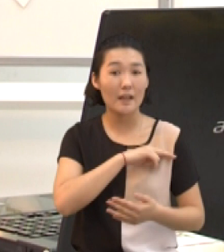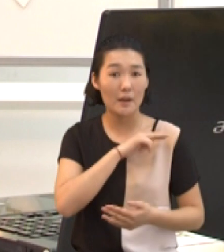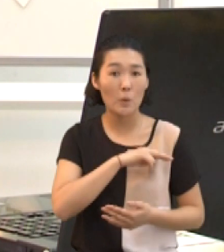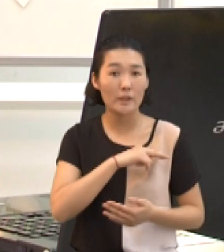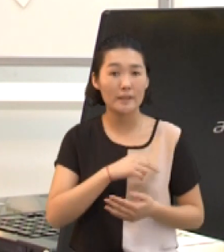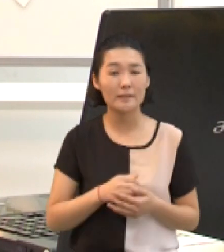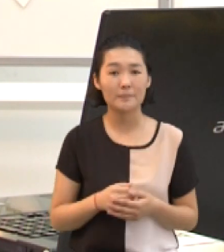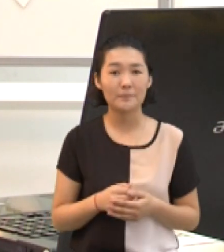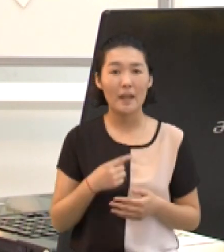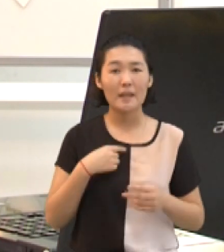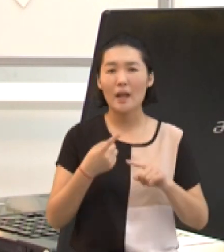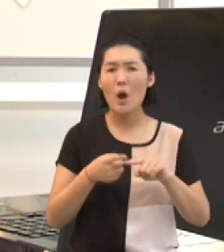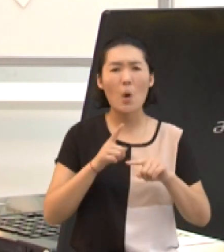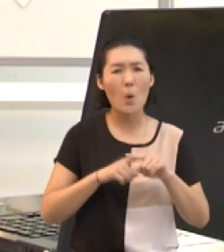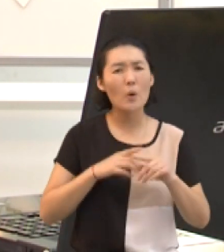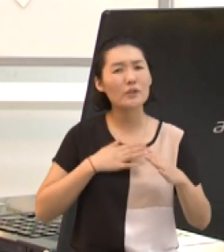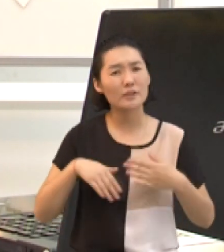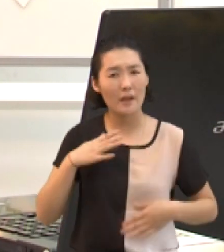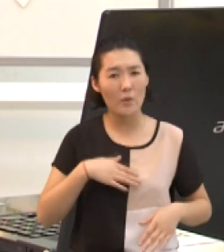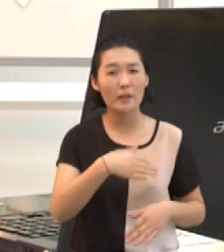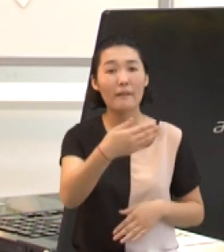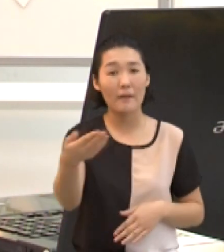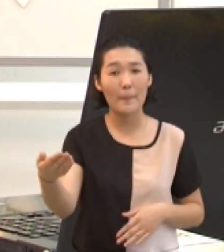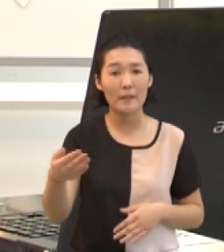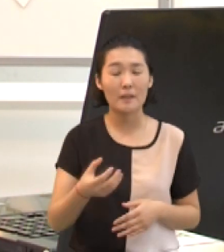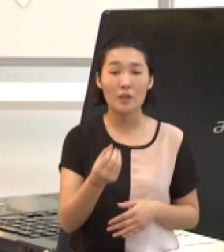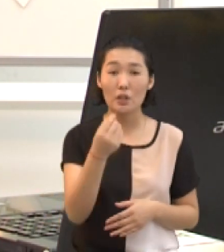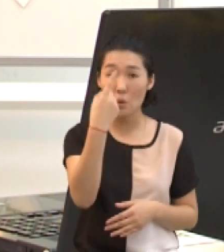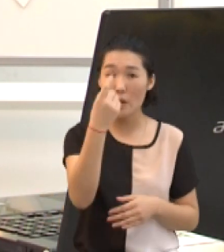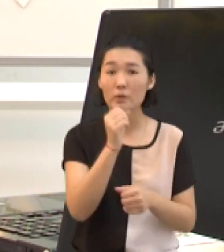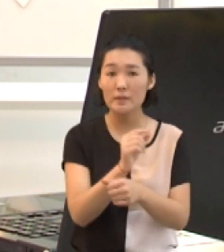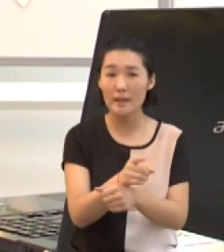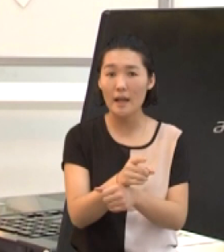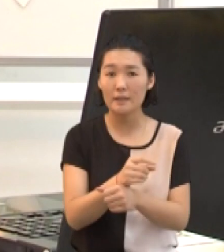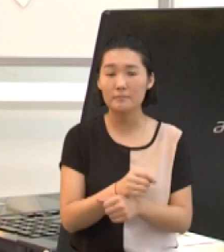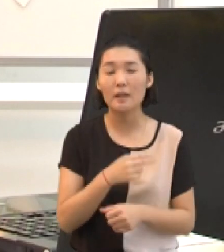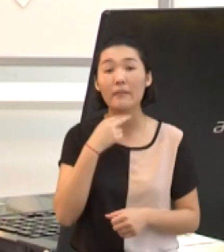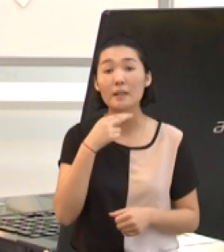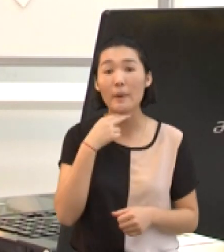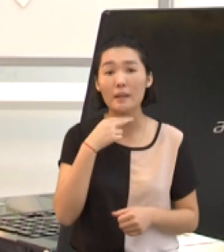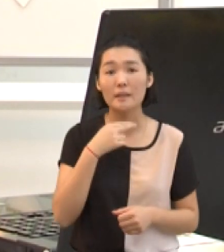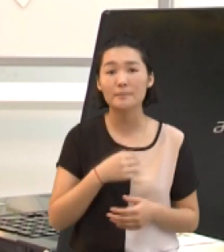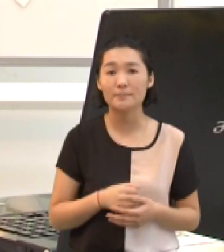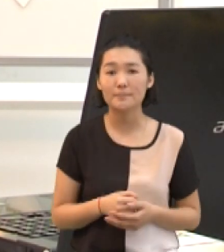работаете. Я очень довольна вами. Еще одно задание. Внимание.